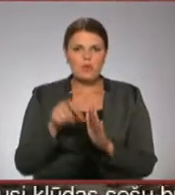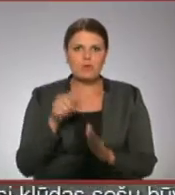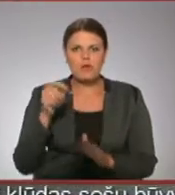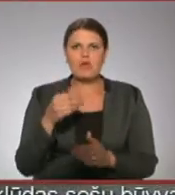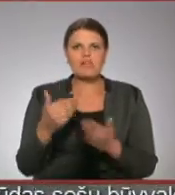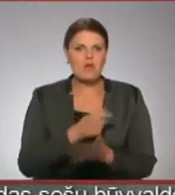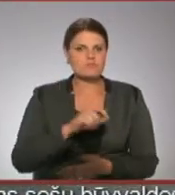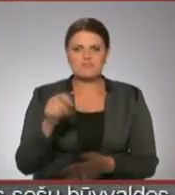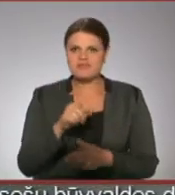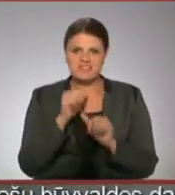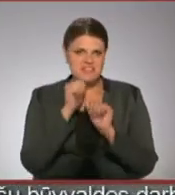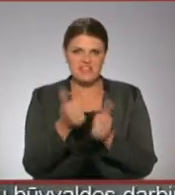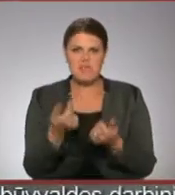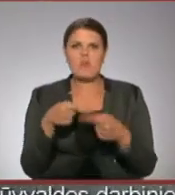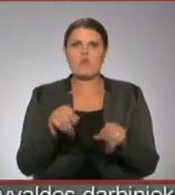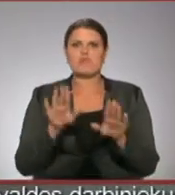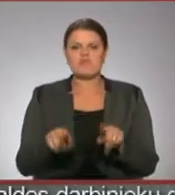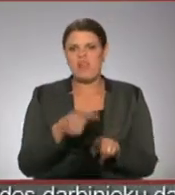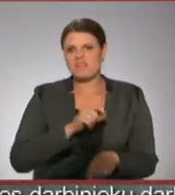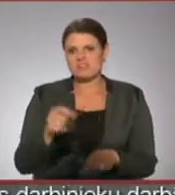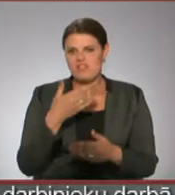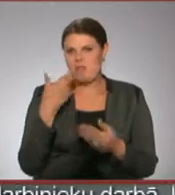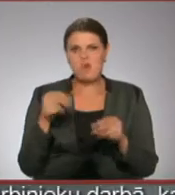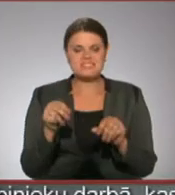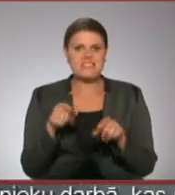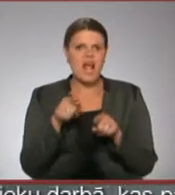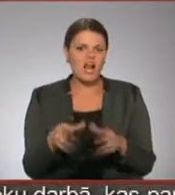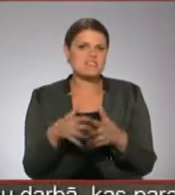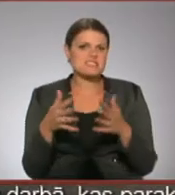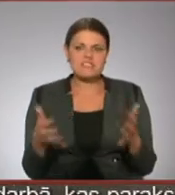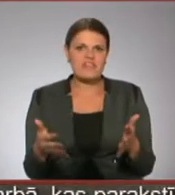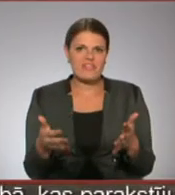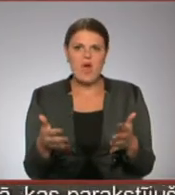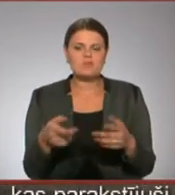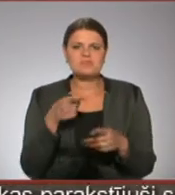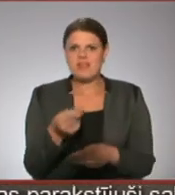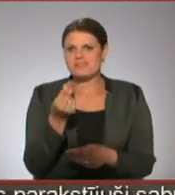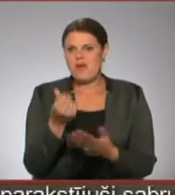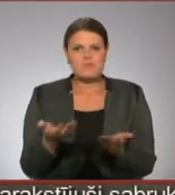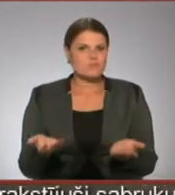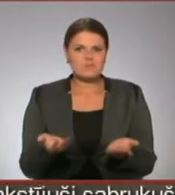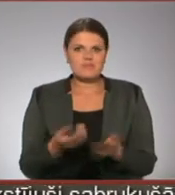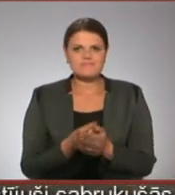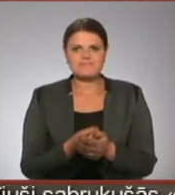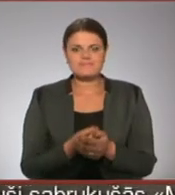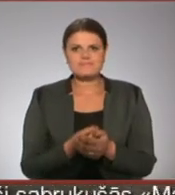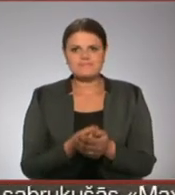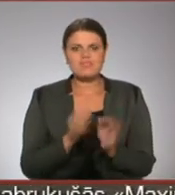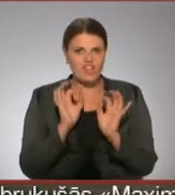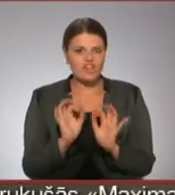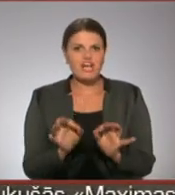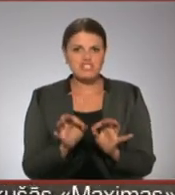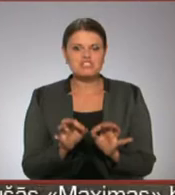vai būšot iespējams. Ko te vairs pārsēt? Nav jau tās sēklas tik daudz. Un tie līdzekļi. Tā kā. Tad